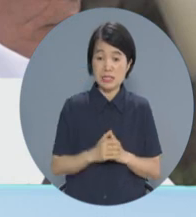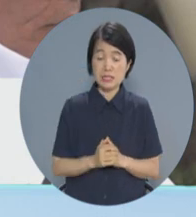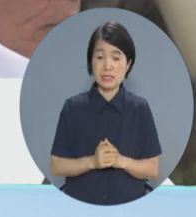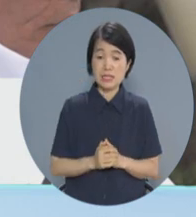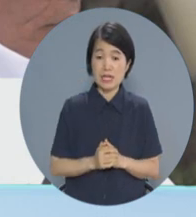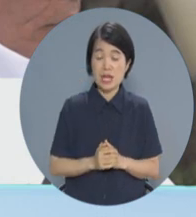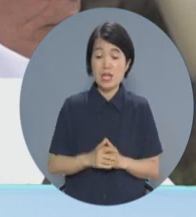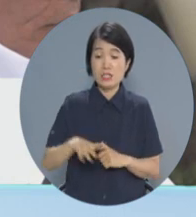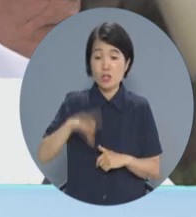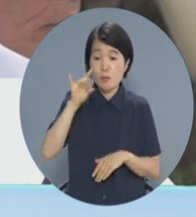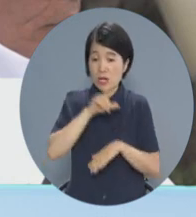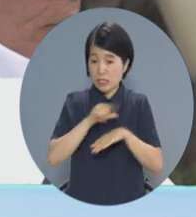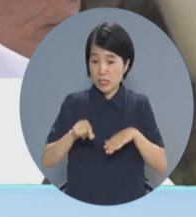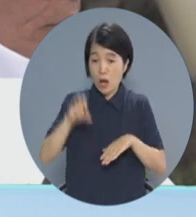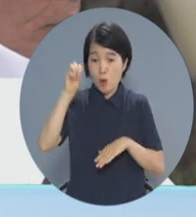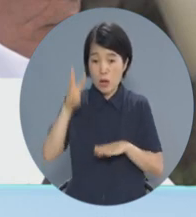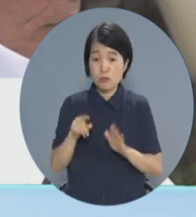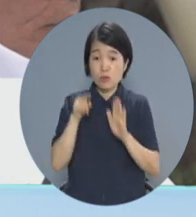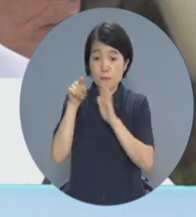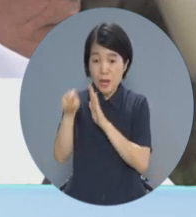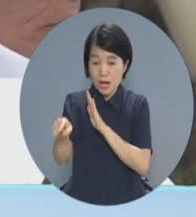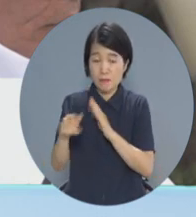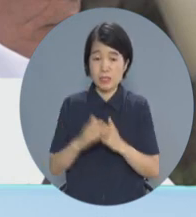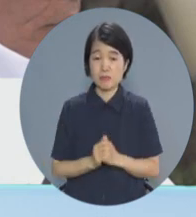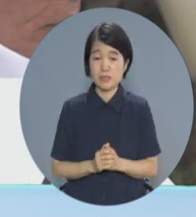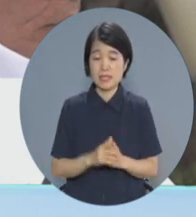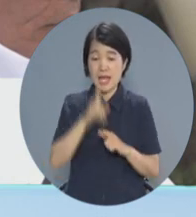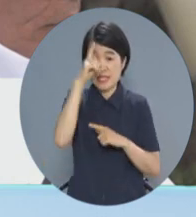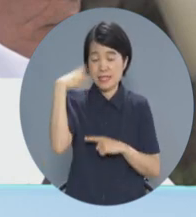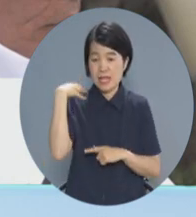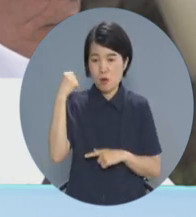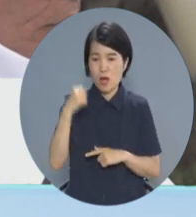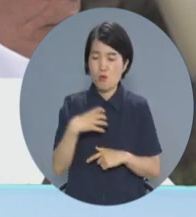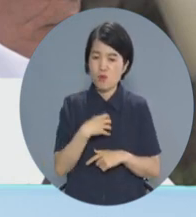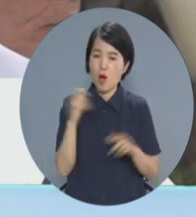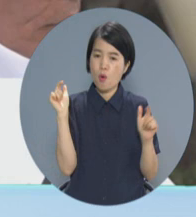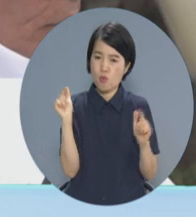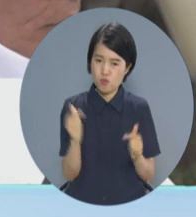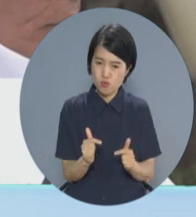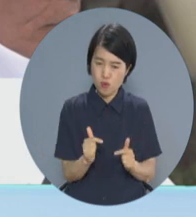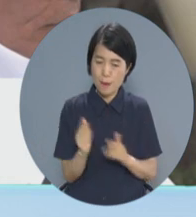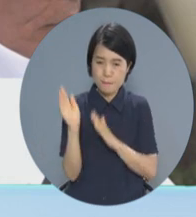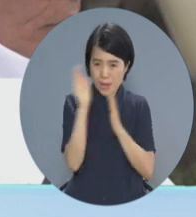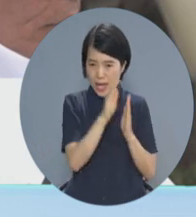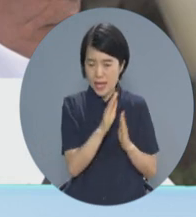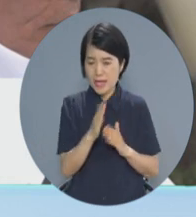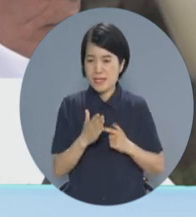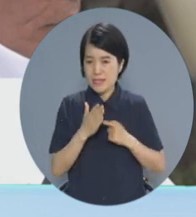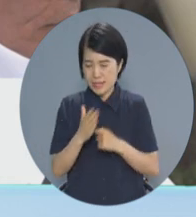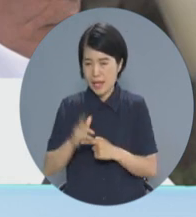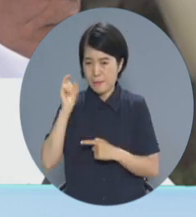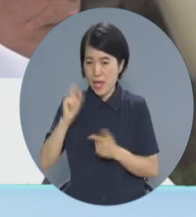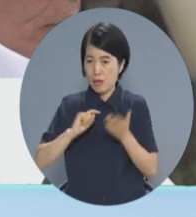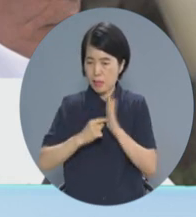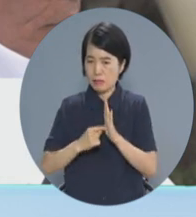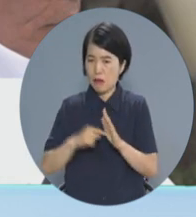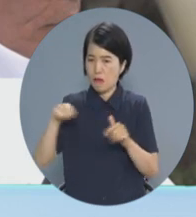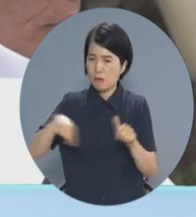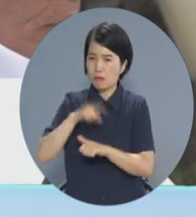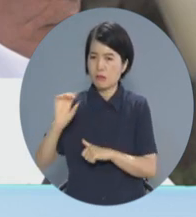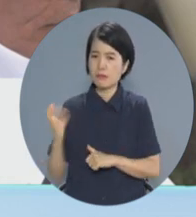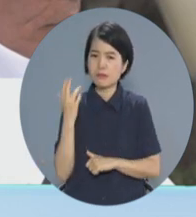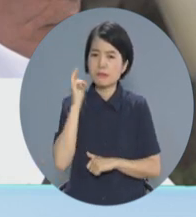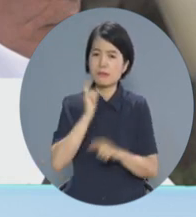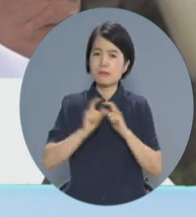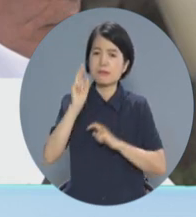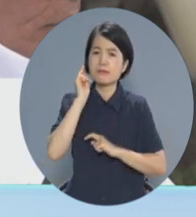처음으로 광주를 방문했습니다. 이 장관은 우려를 불식시키면서도 강행 의지를 밝혔는데 현장의 반발은 더